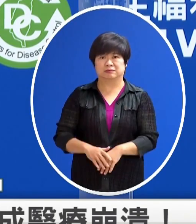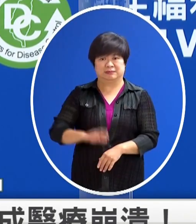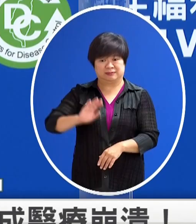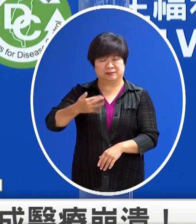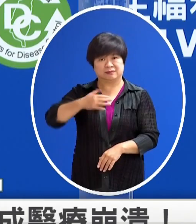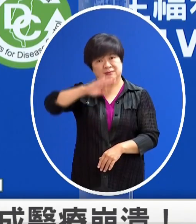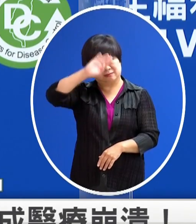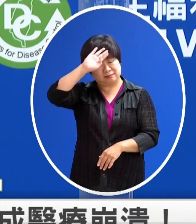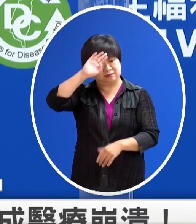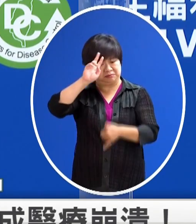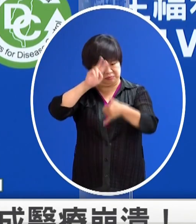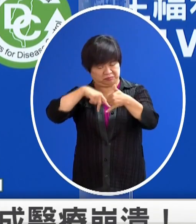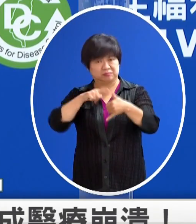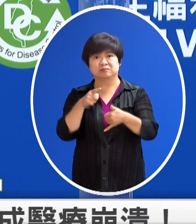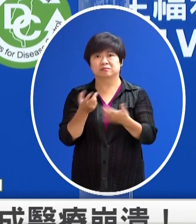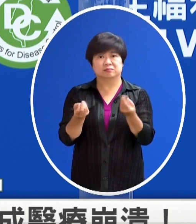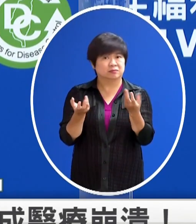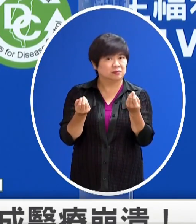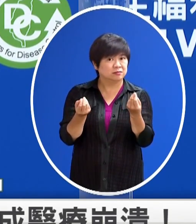就没有病呢？